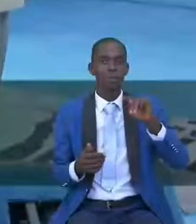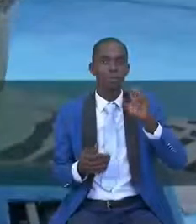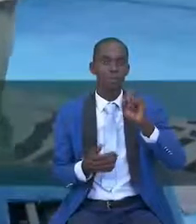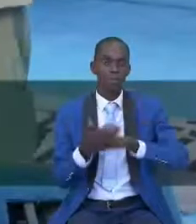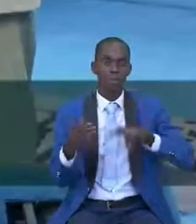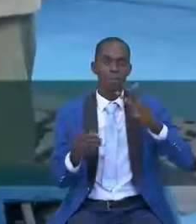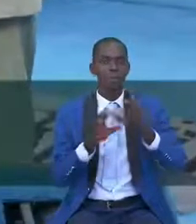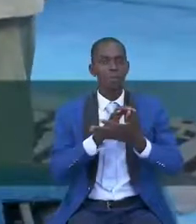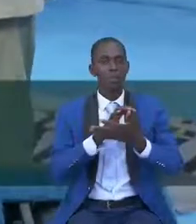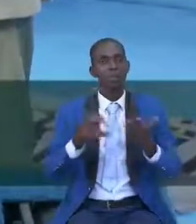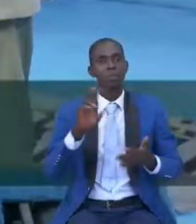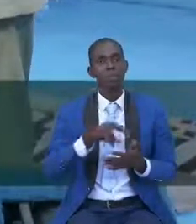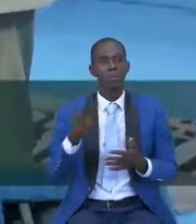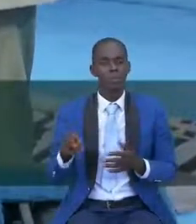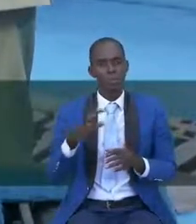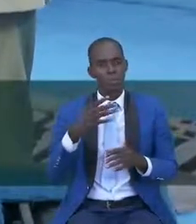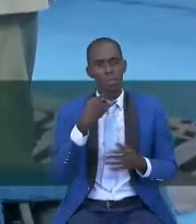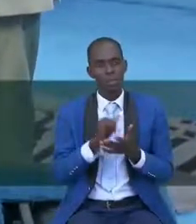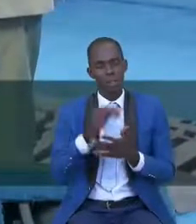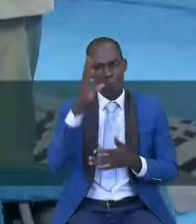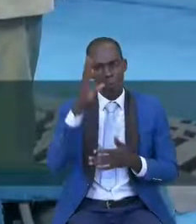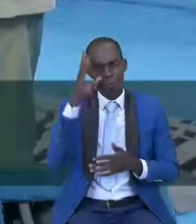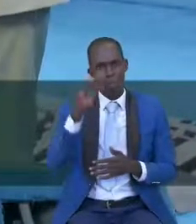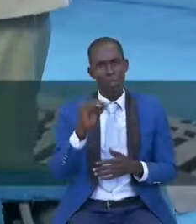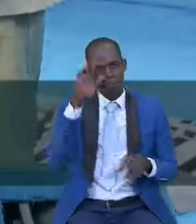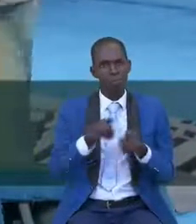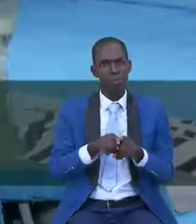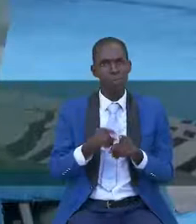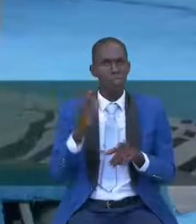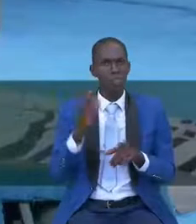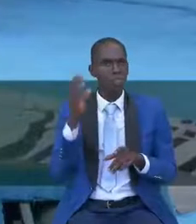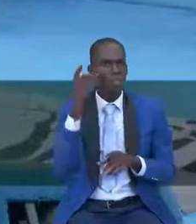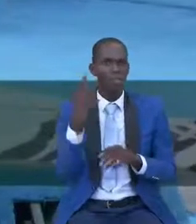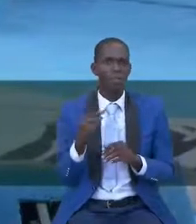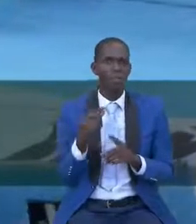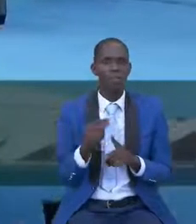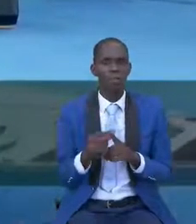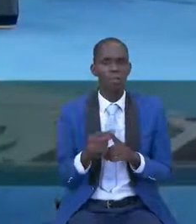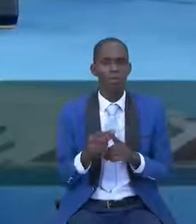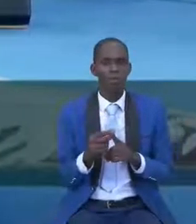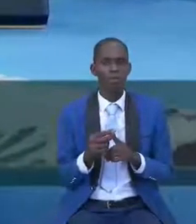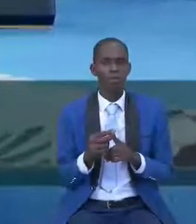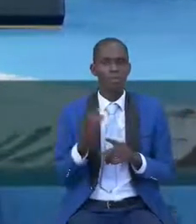Actes chapitre 2, 22. Actes 2, 22.